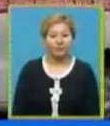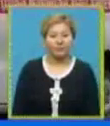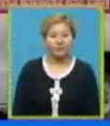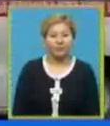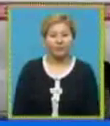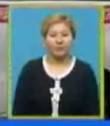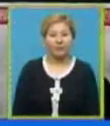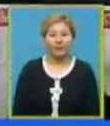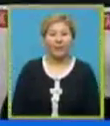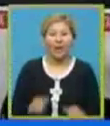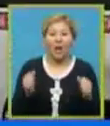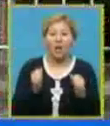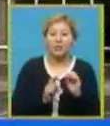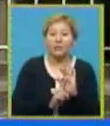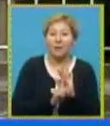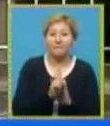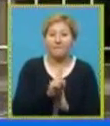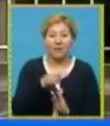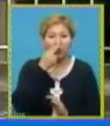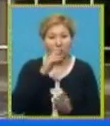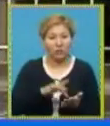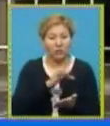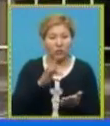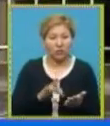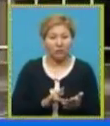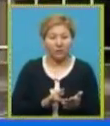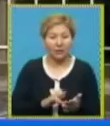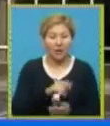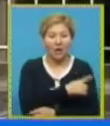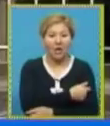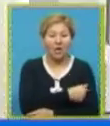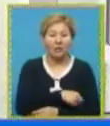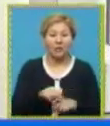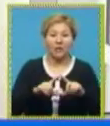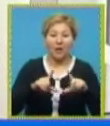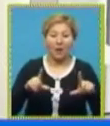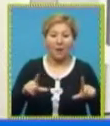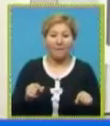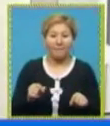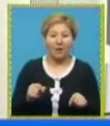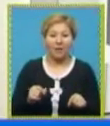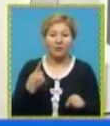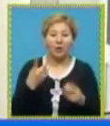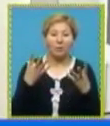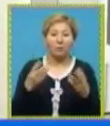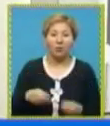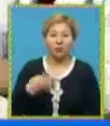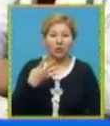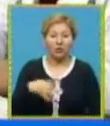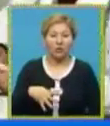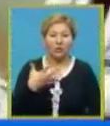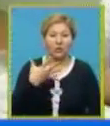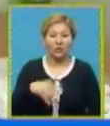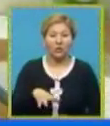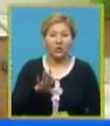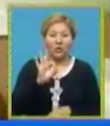Қыс басталғалы бері Шымкент қалалық жұқпалы аурулар ауруханасының мамандары дамыл көрмепті. Ақ халаттылардың айтуынша күніне 40-50 науқас емізеп